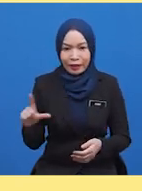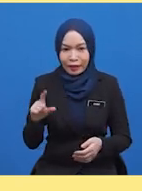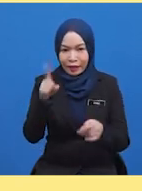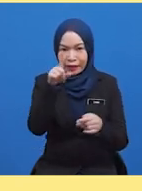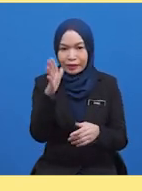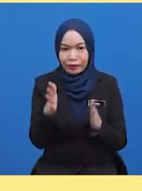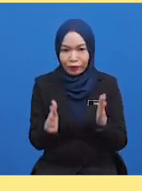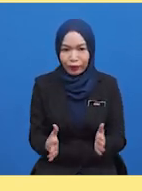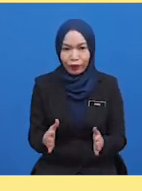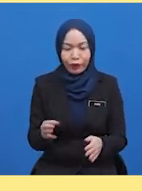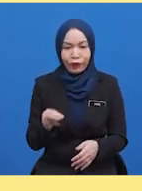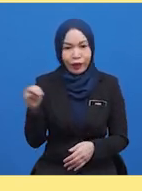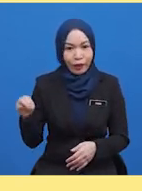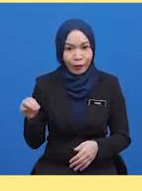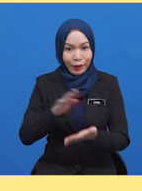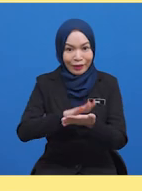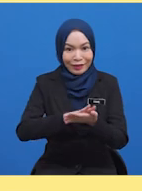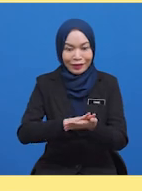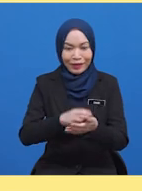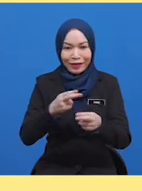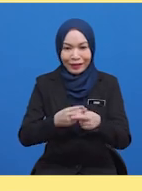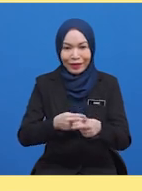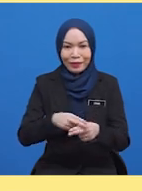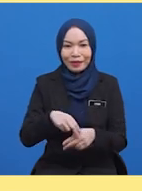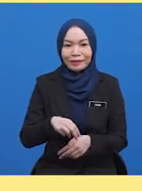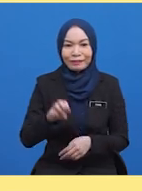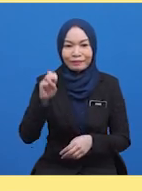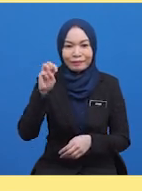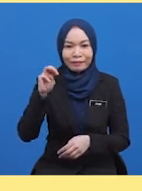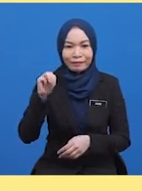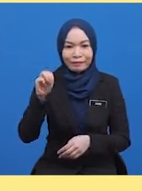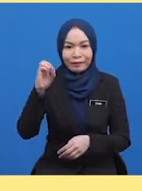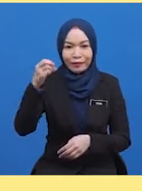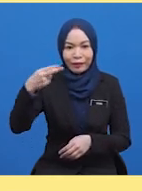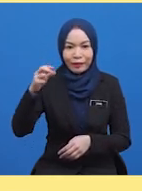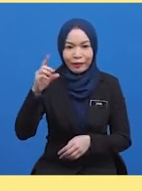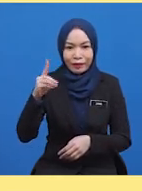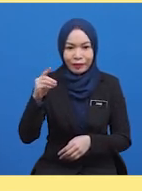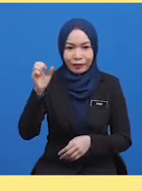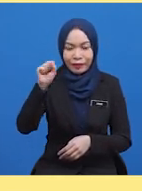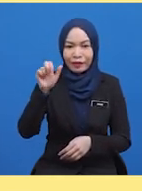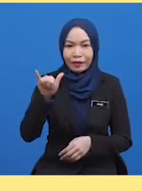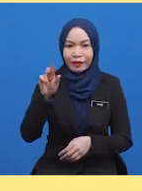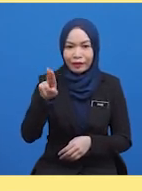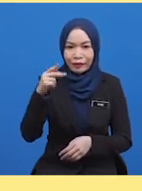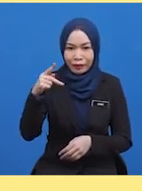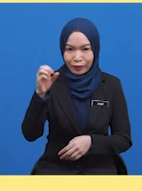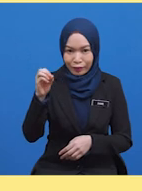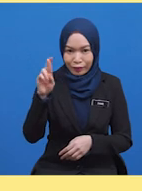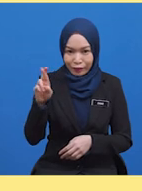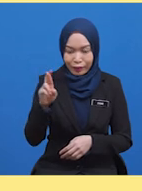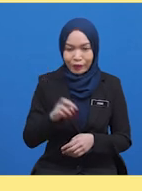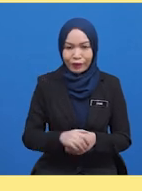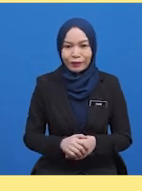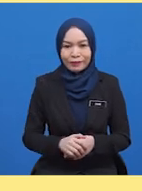sekolah yang bernama Muhammad syukur dari SMK Padang meding quality Terengganu